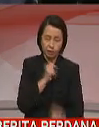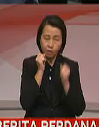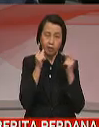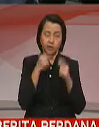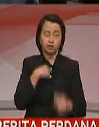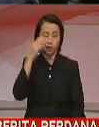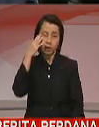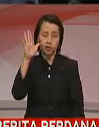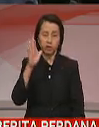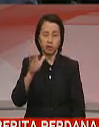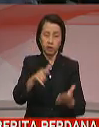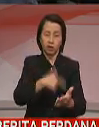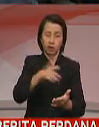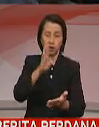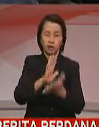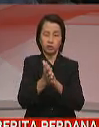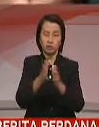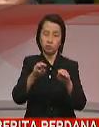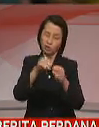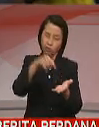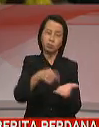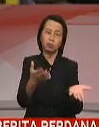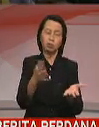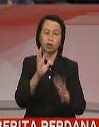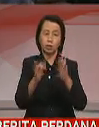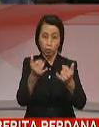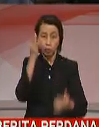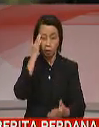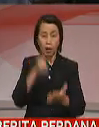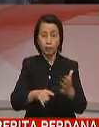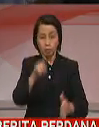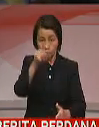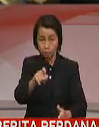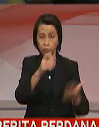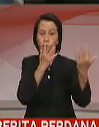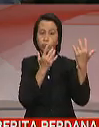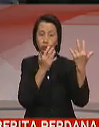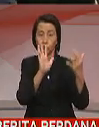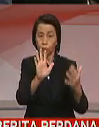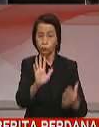sangka ianya lagu ni akan jadi macam ni. Tapi kalau nak tahu apa, kena tunggu.